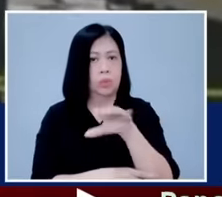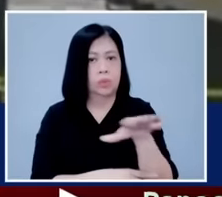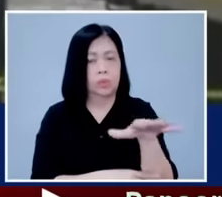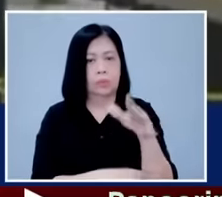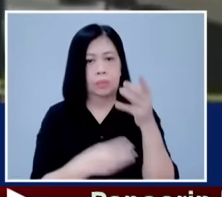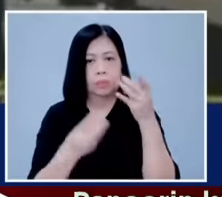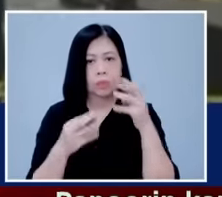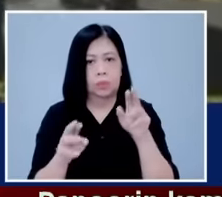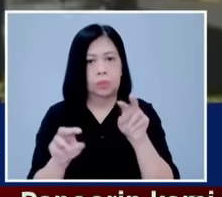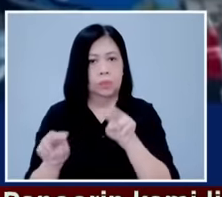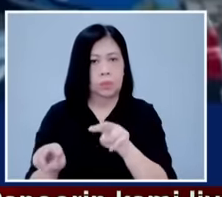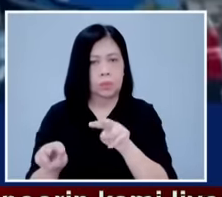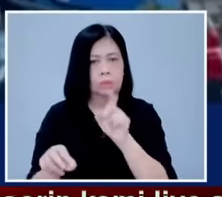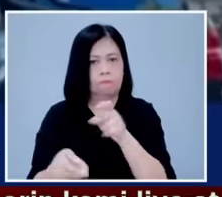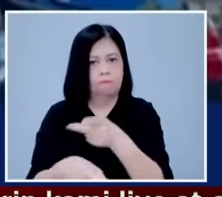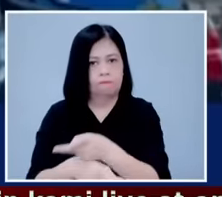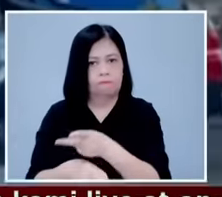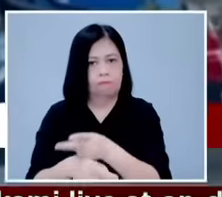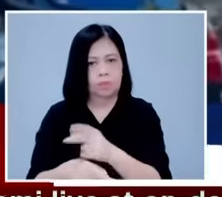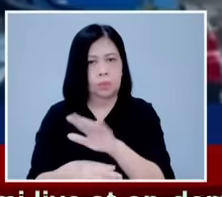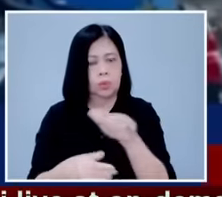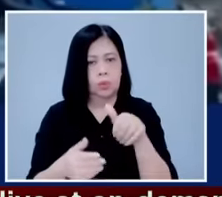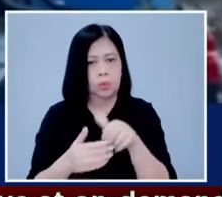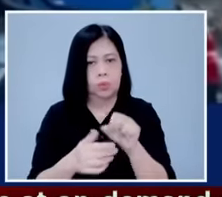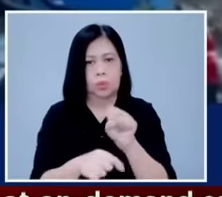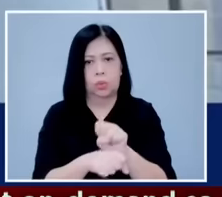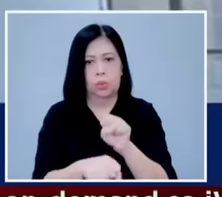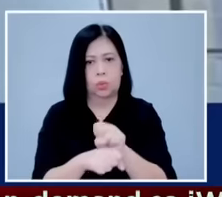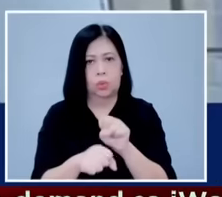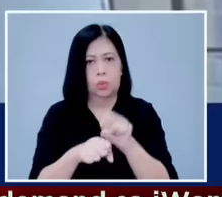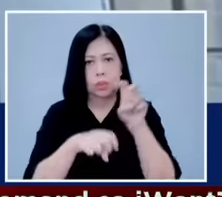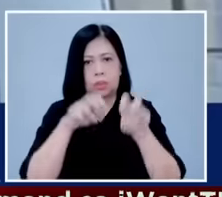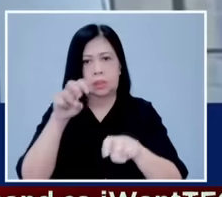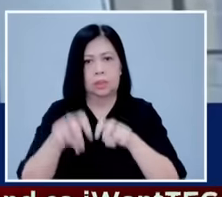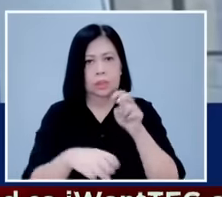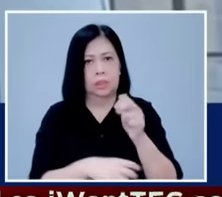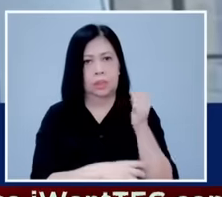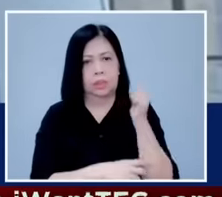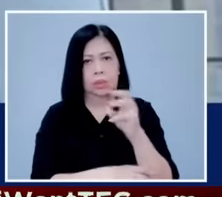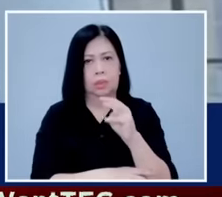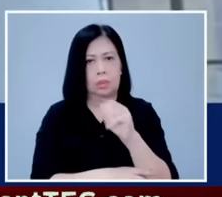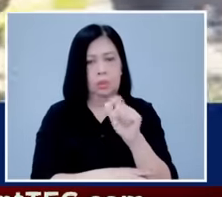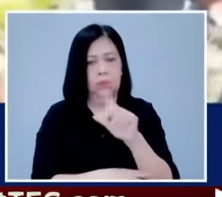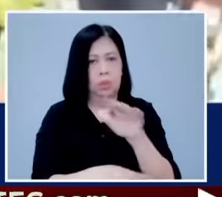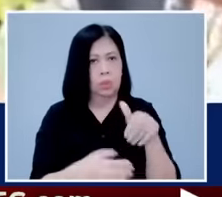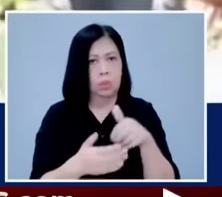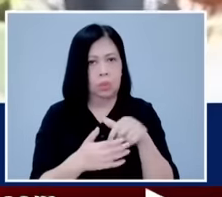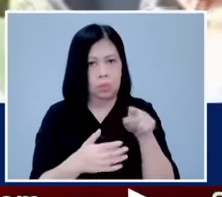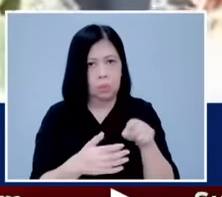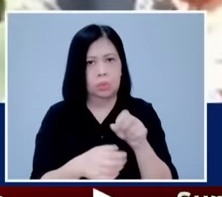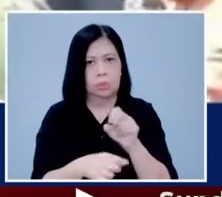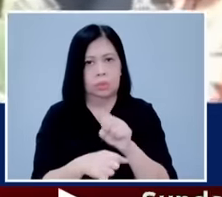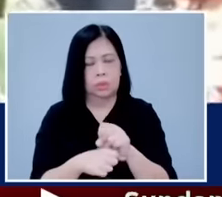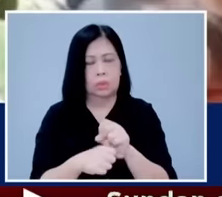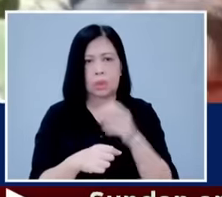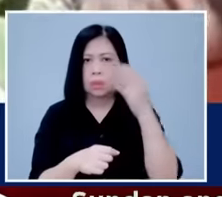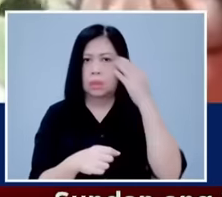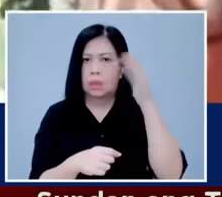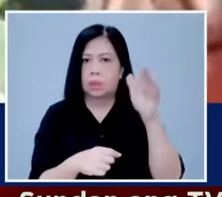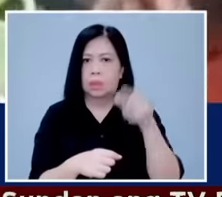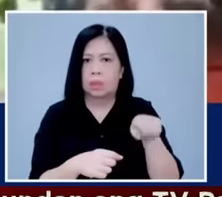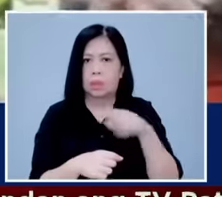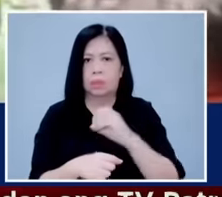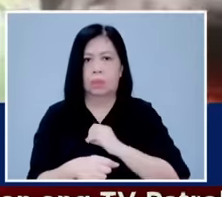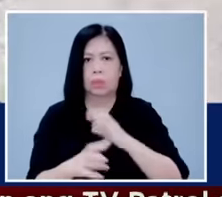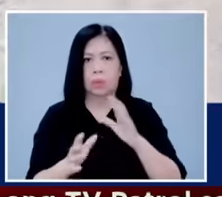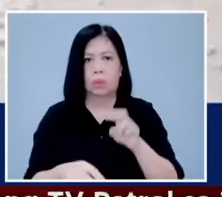na tutukan ang krimen. Pawang mga nagtatrabaho sa peryahan sa likod ng mall ang mga suspect. Hindi naman alam ng isa sa mga may-ari